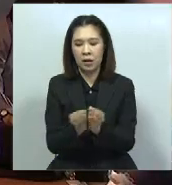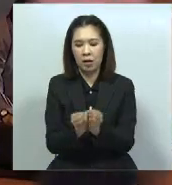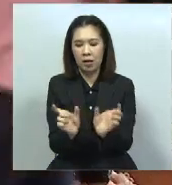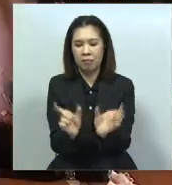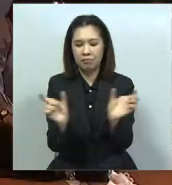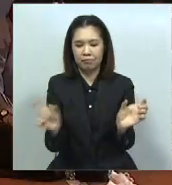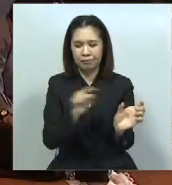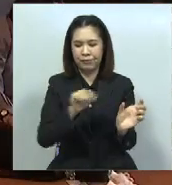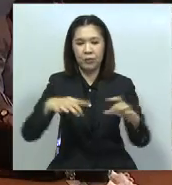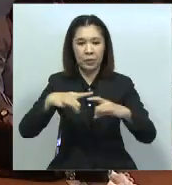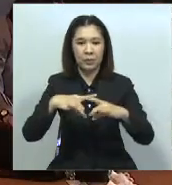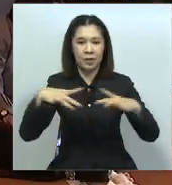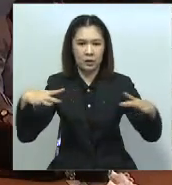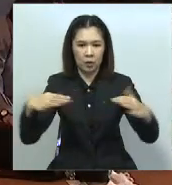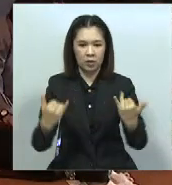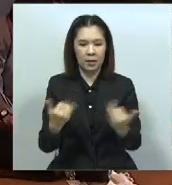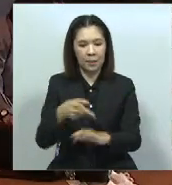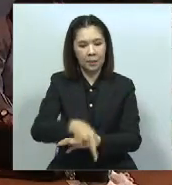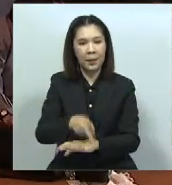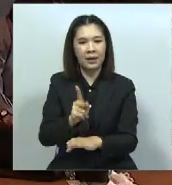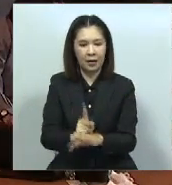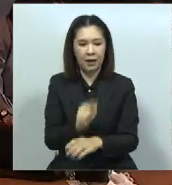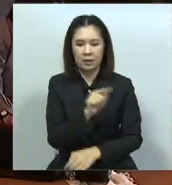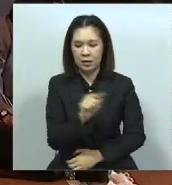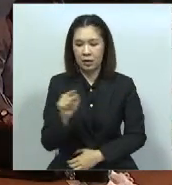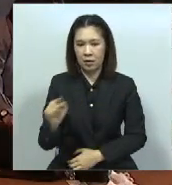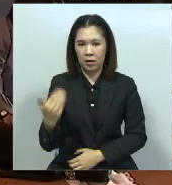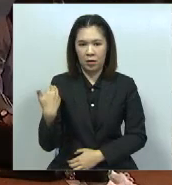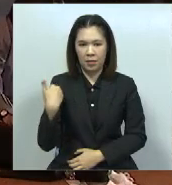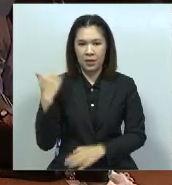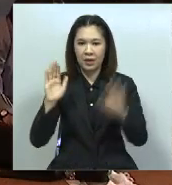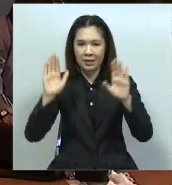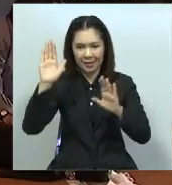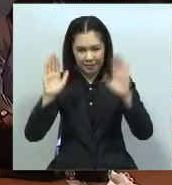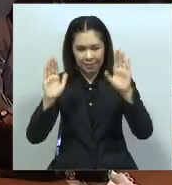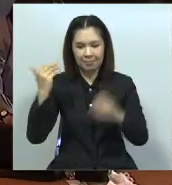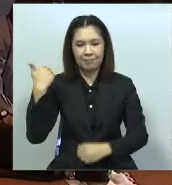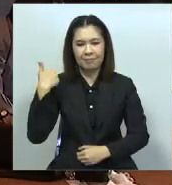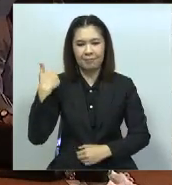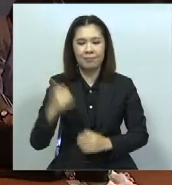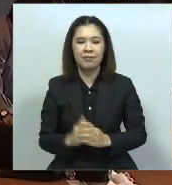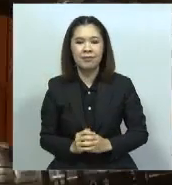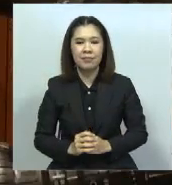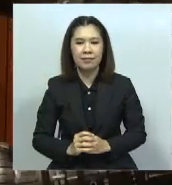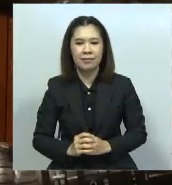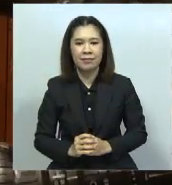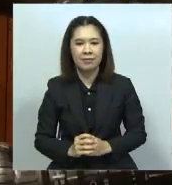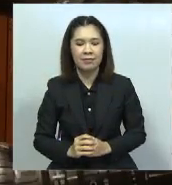ประธานในที่ประชุมจึงให้โอกาสทั้งสองฝ่ายในเรื่องของการโหวตแบบเปิดเผยค่ะ